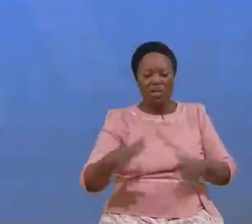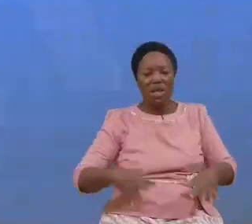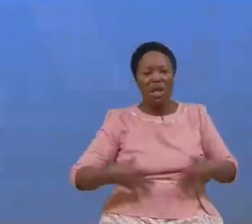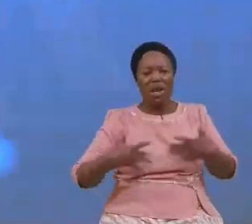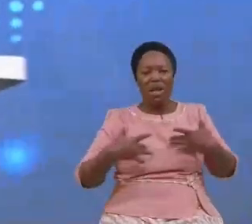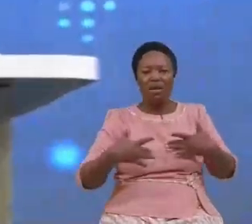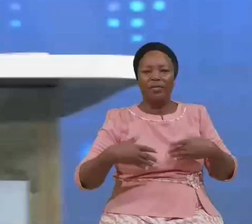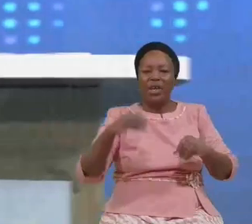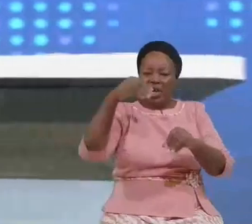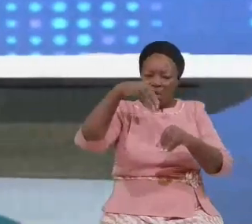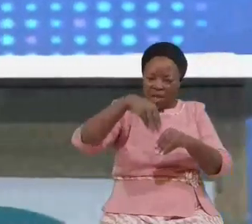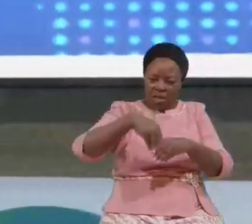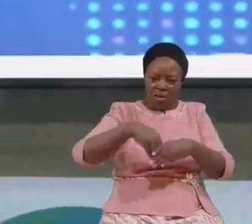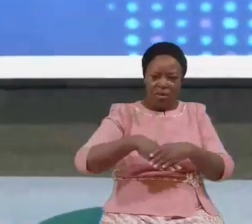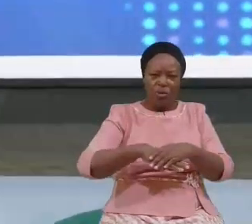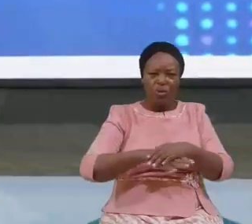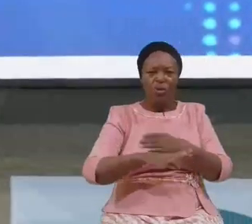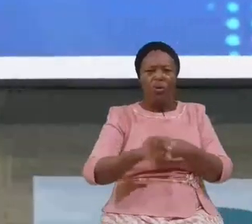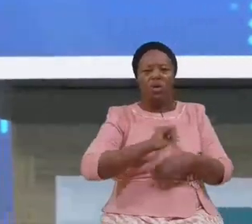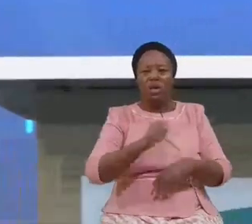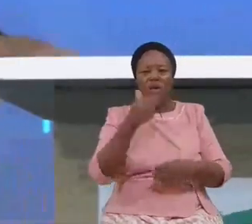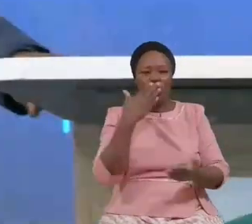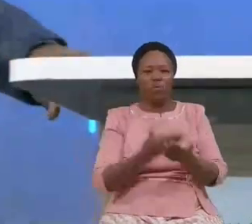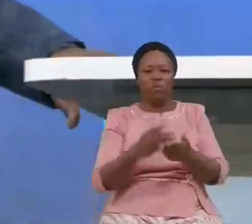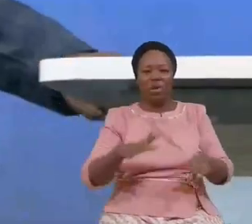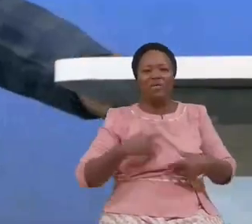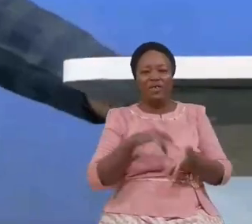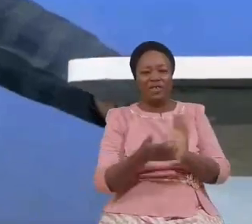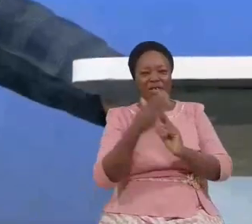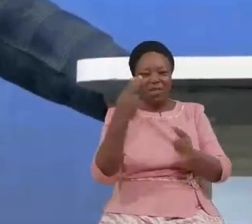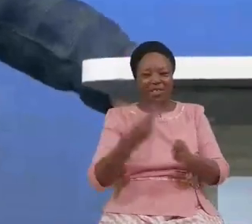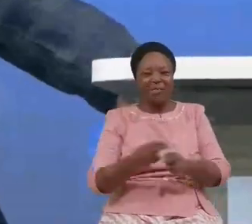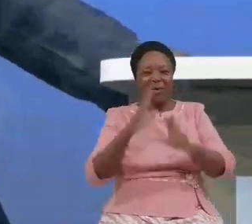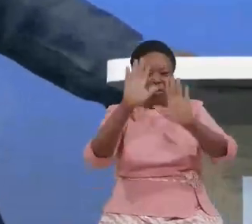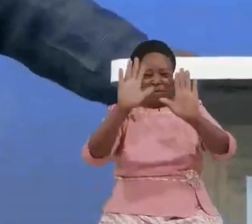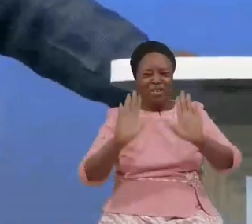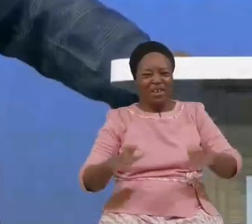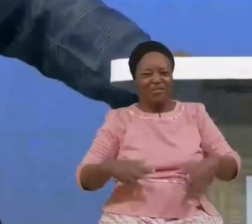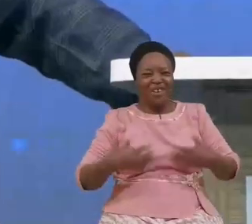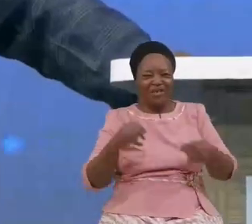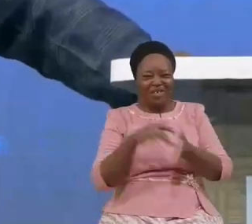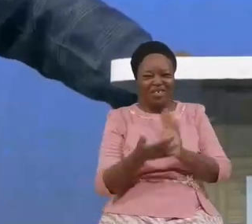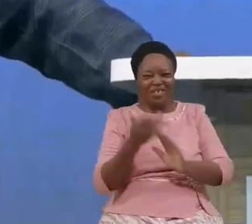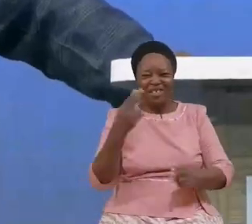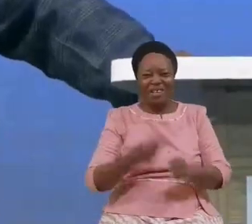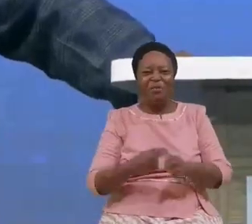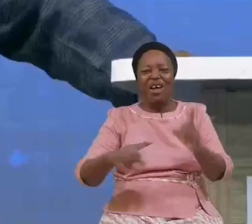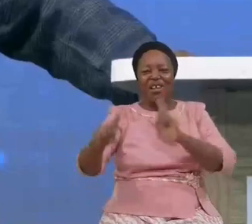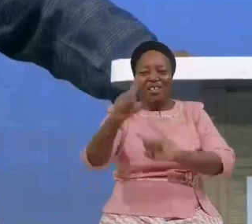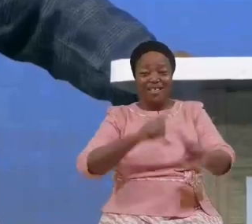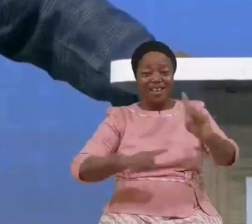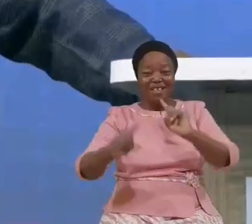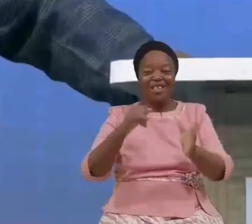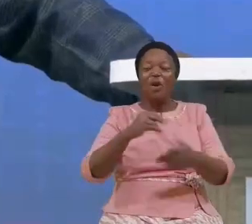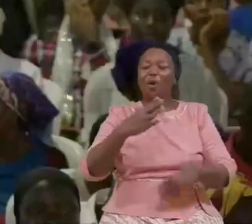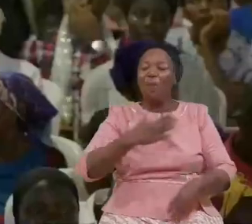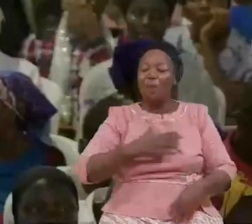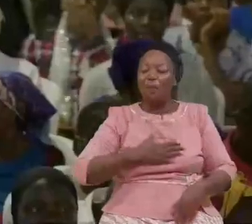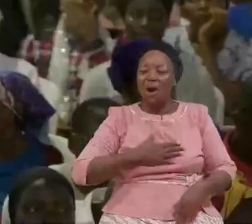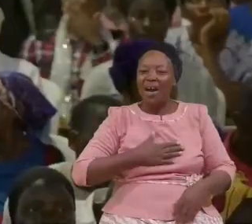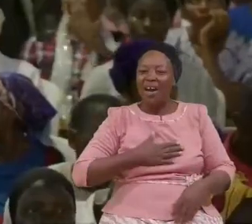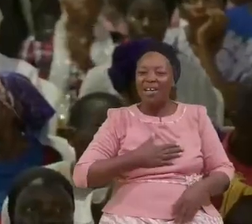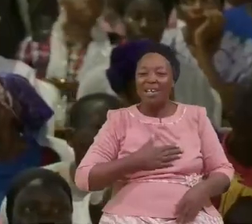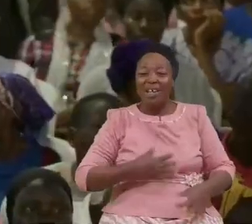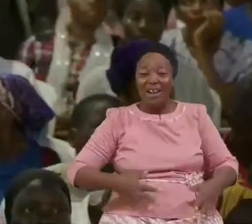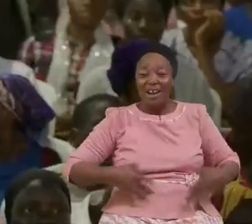gâcher en une bonne vie une vie merveilleuse ma vie sera merveilleux pas de chez